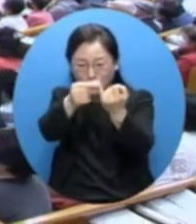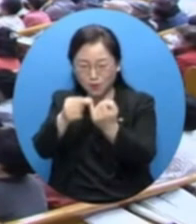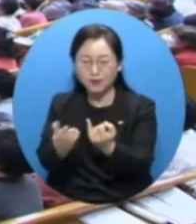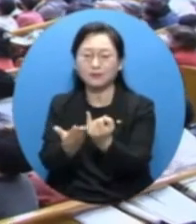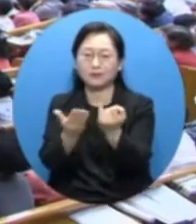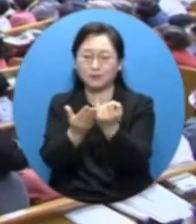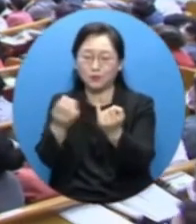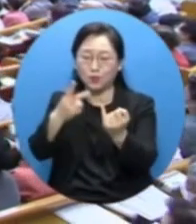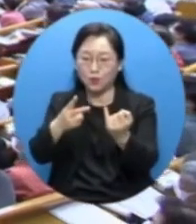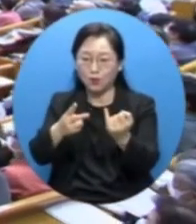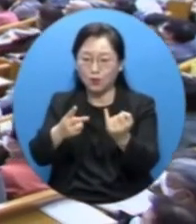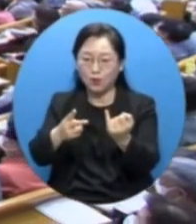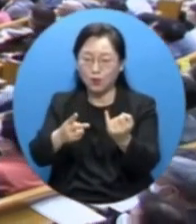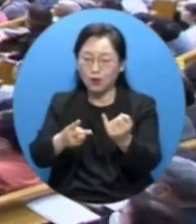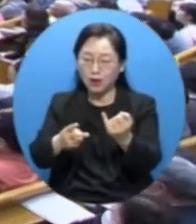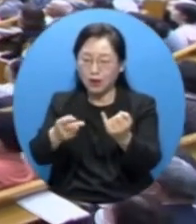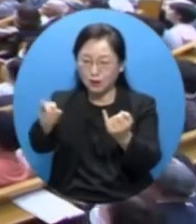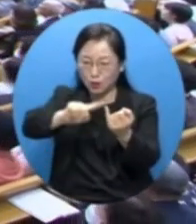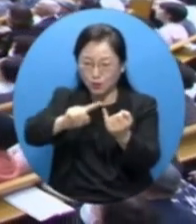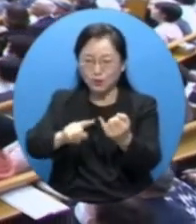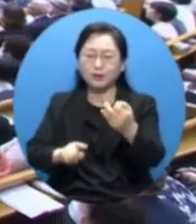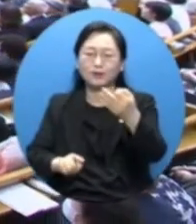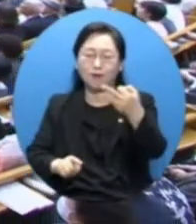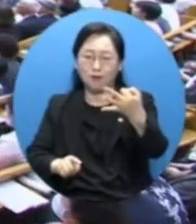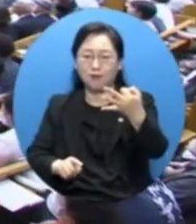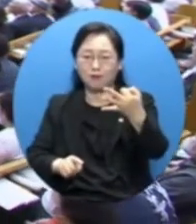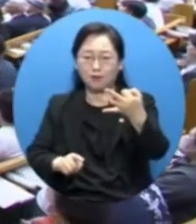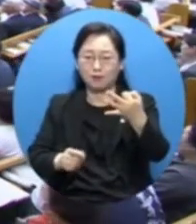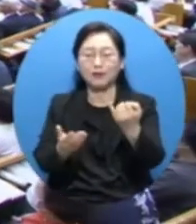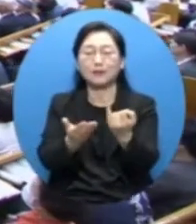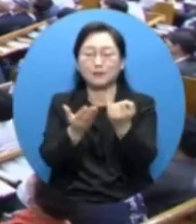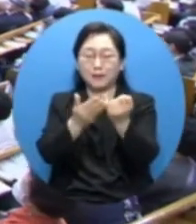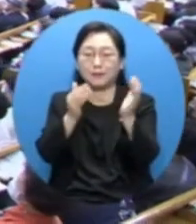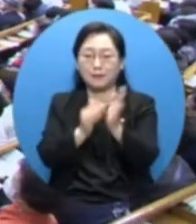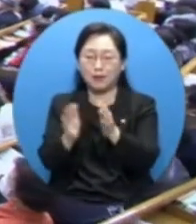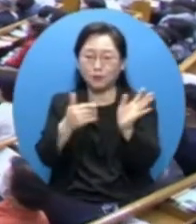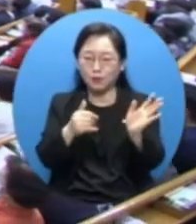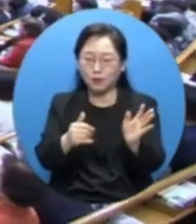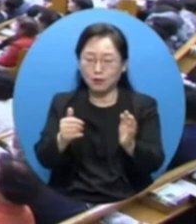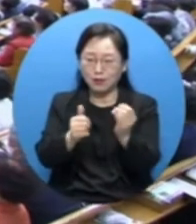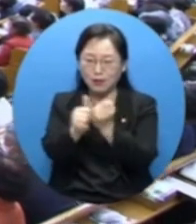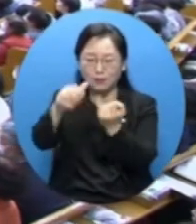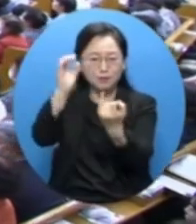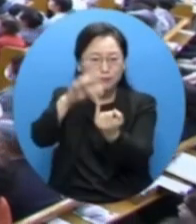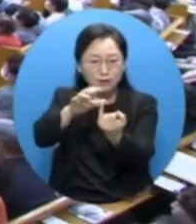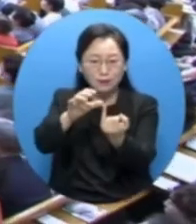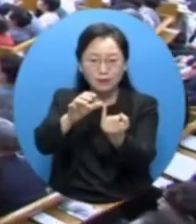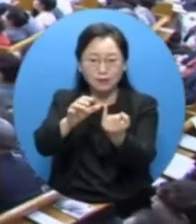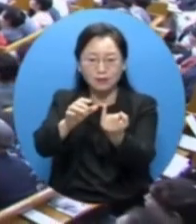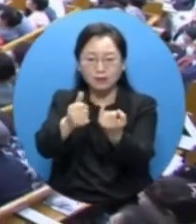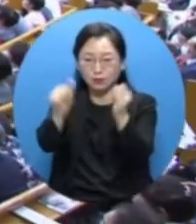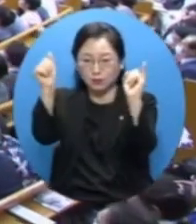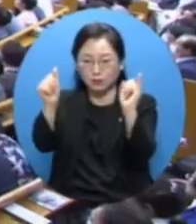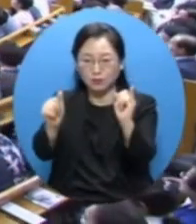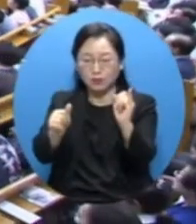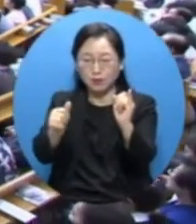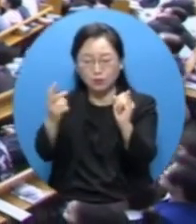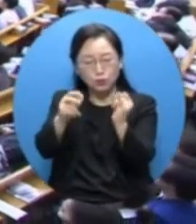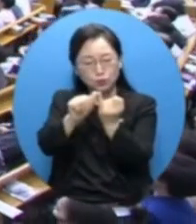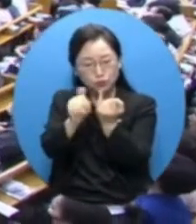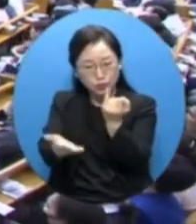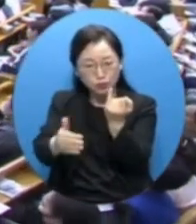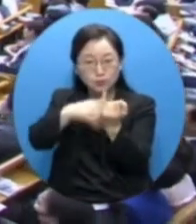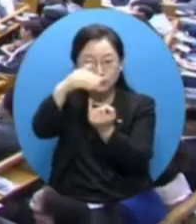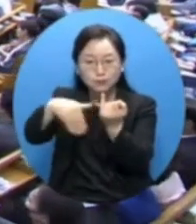한 명의 아이를 입양해서 14명의 아이를 입양합니다. 그리고 남편에게 굽어보고 버림받고 또 남편이 일찍 죽어서 홀로